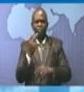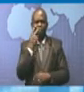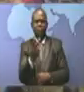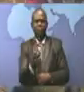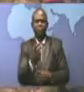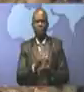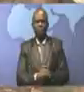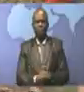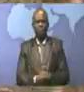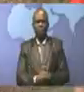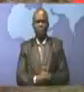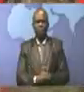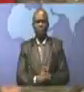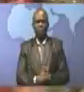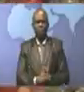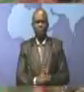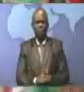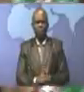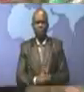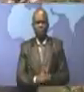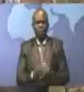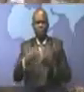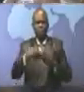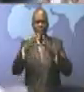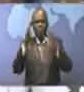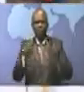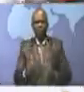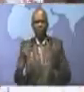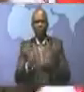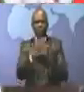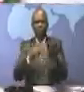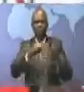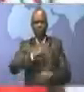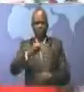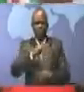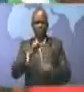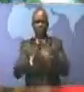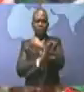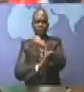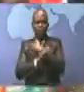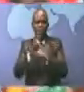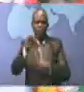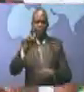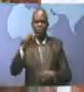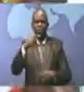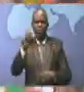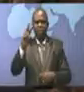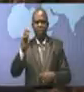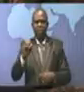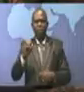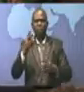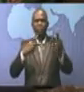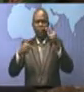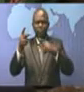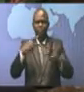stagiaire. Les dirigeants du parti CNDD-FDD en commune Mugere ont effectué une descente dans la zone Buhinda. Cela a